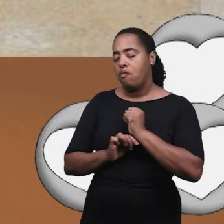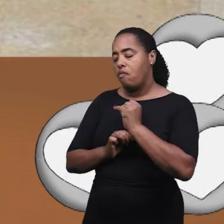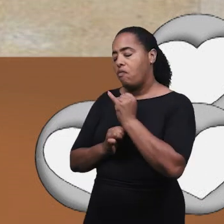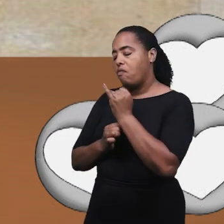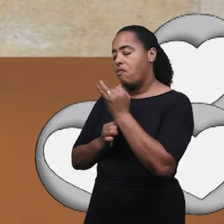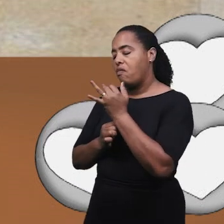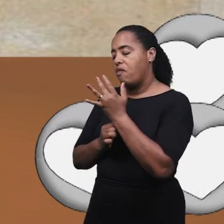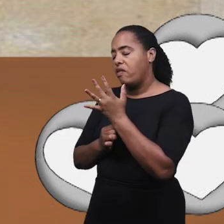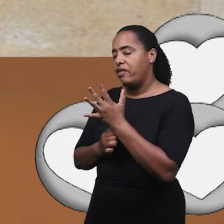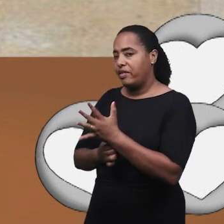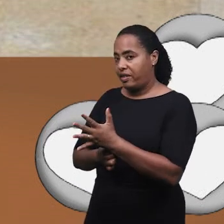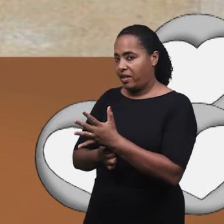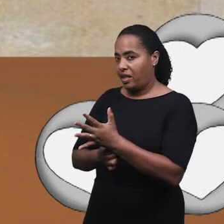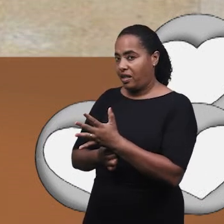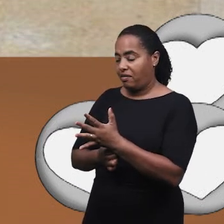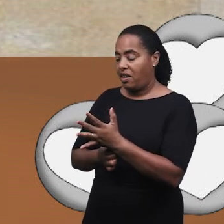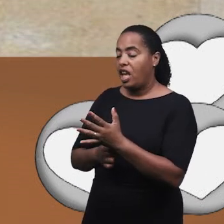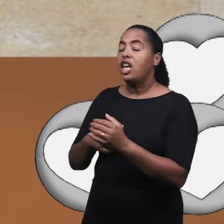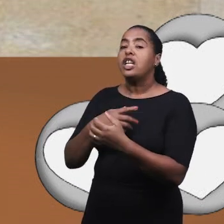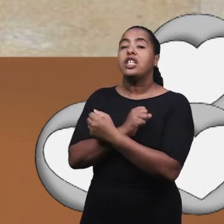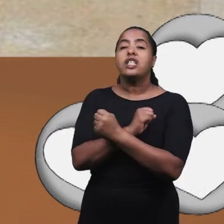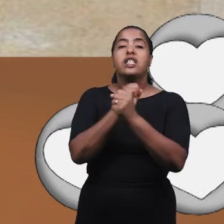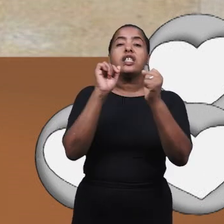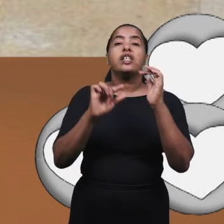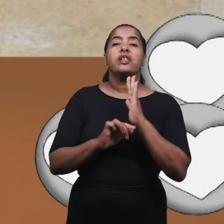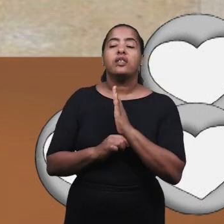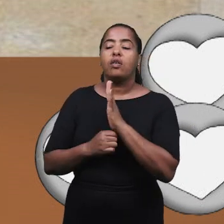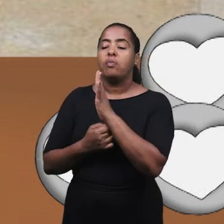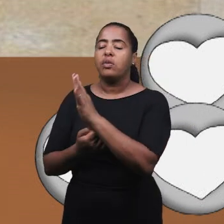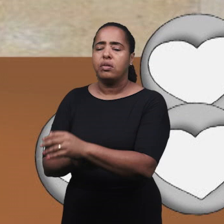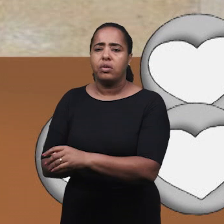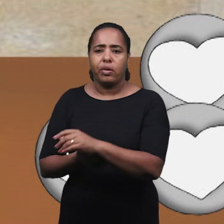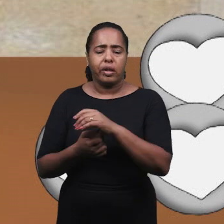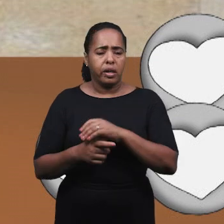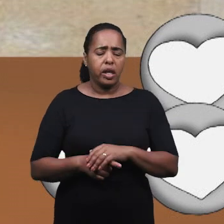a raconté le secret. Et quel était?